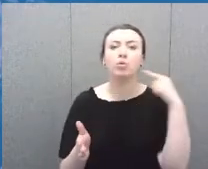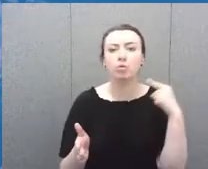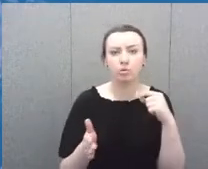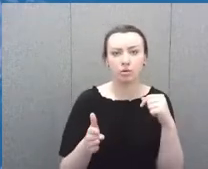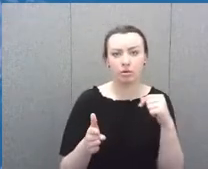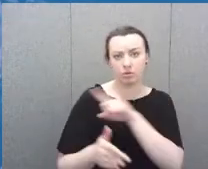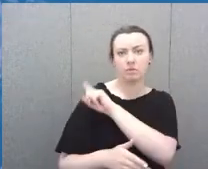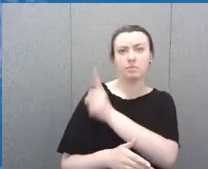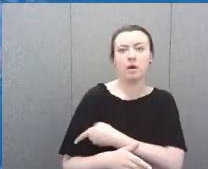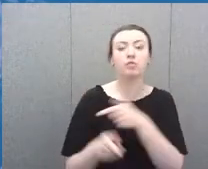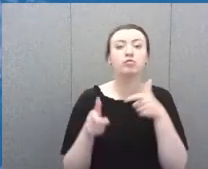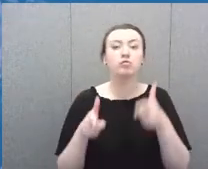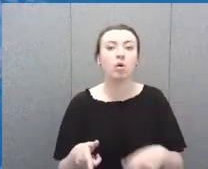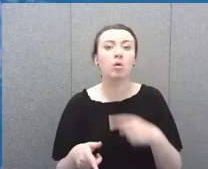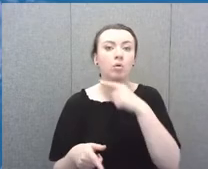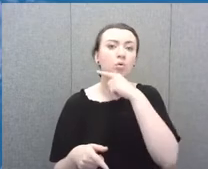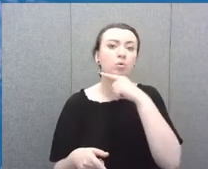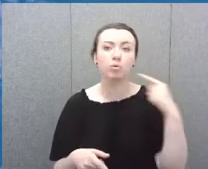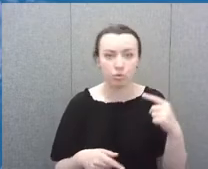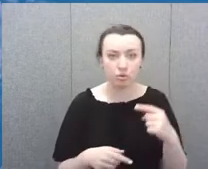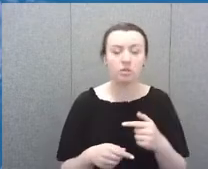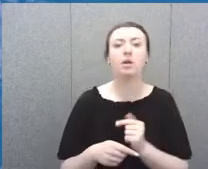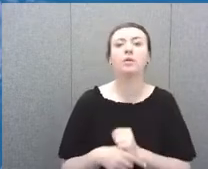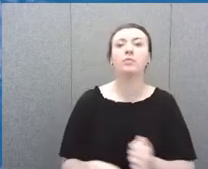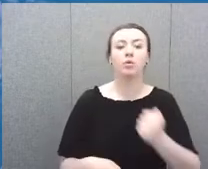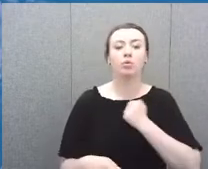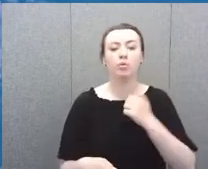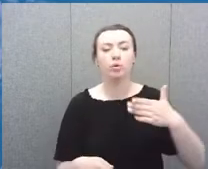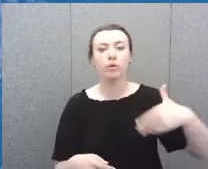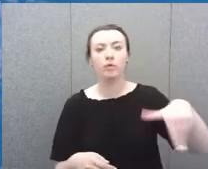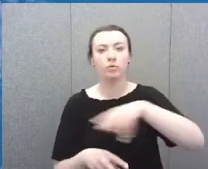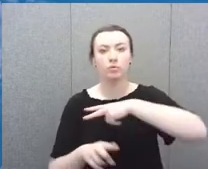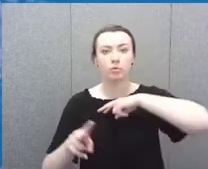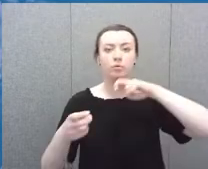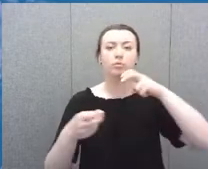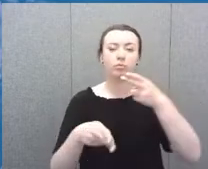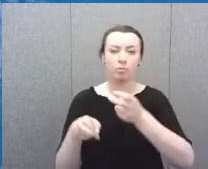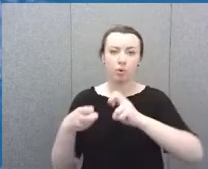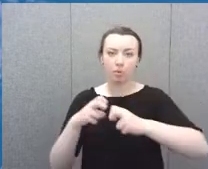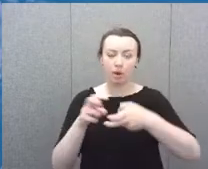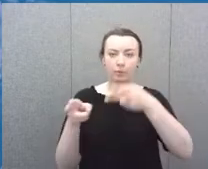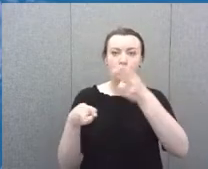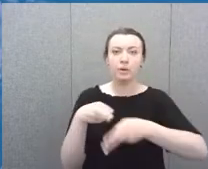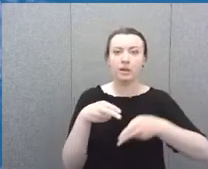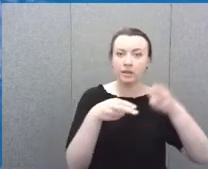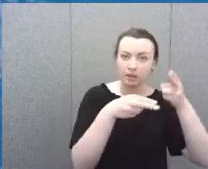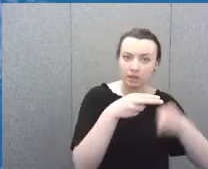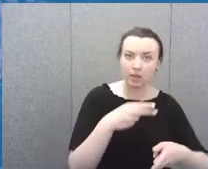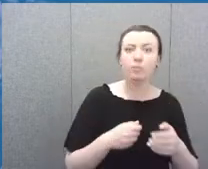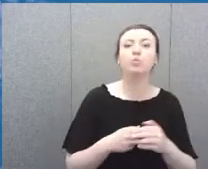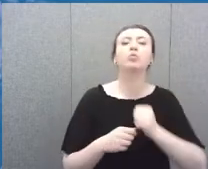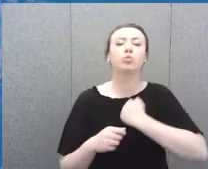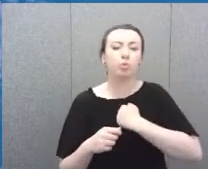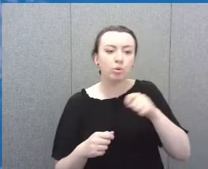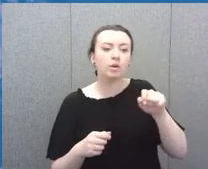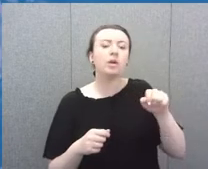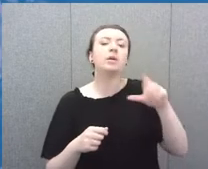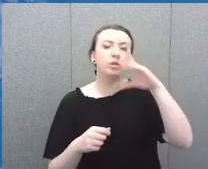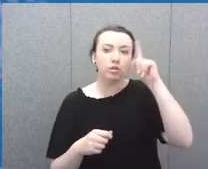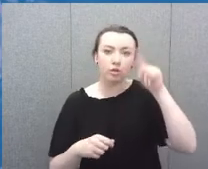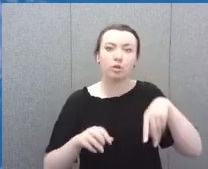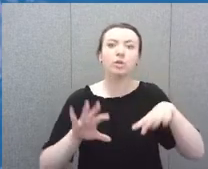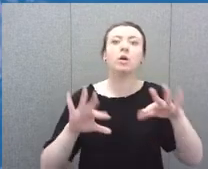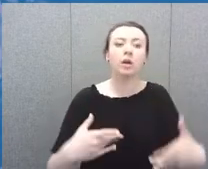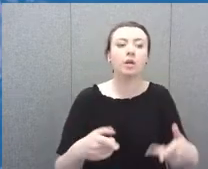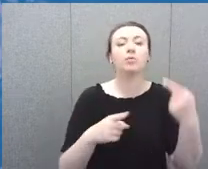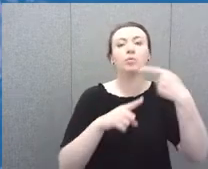Решение этих конфликтов означает то, что мы должны говорить про геополитические риски и то,